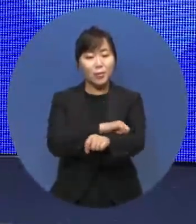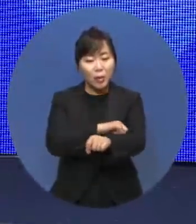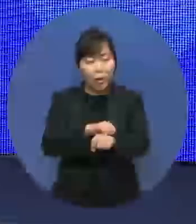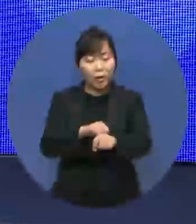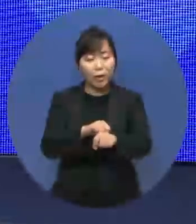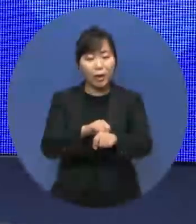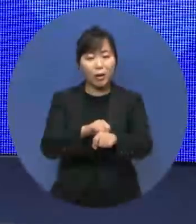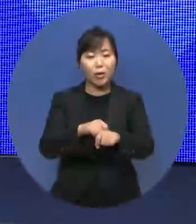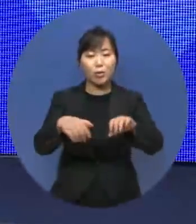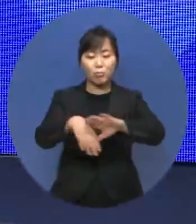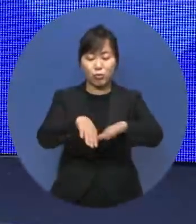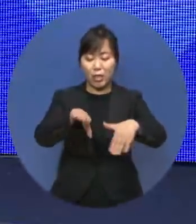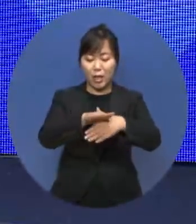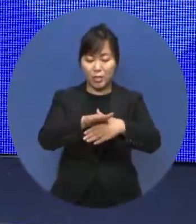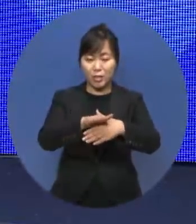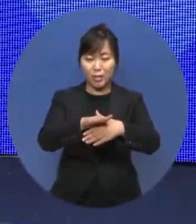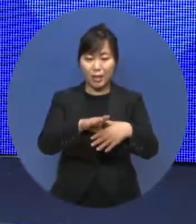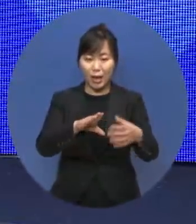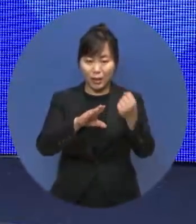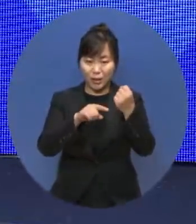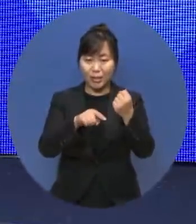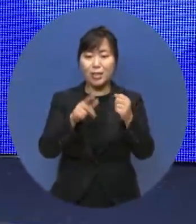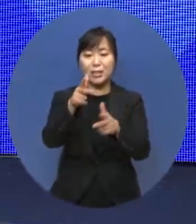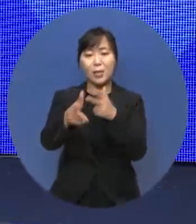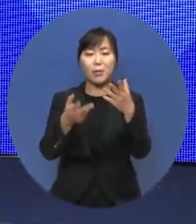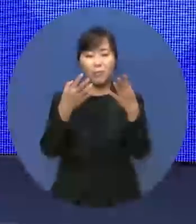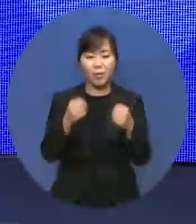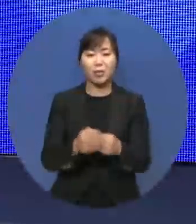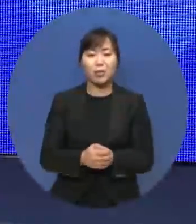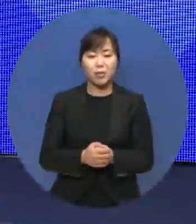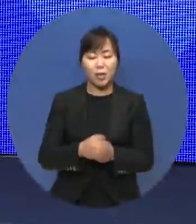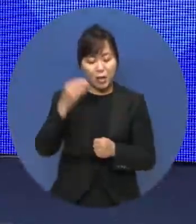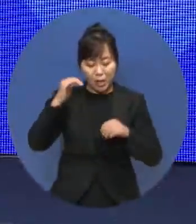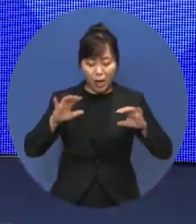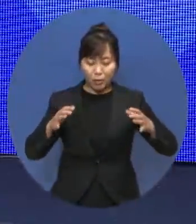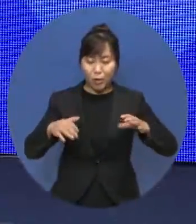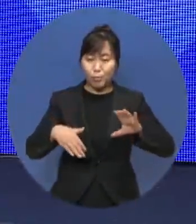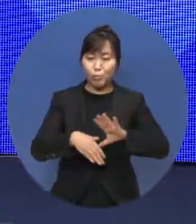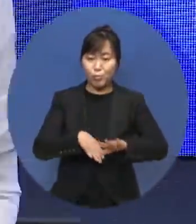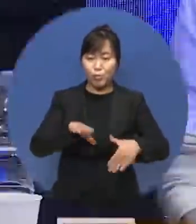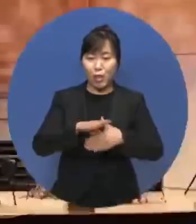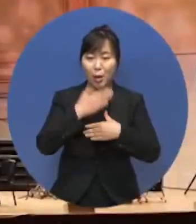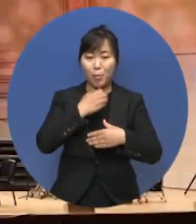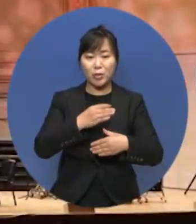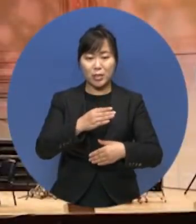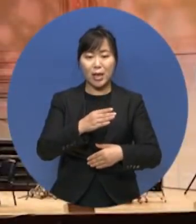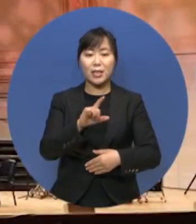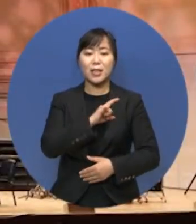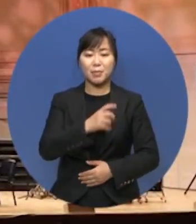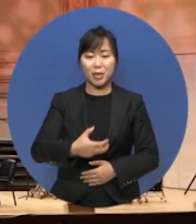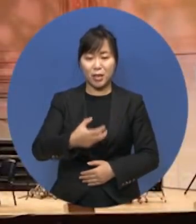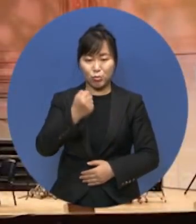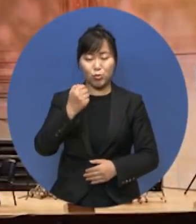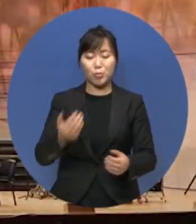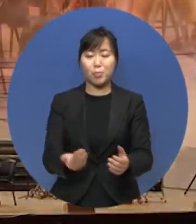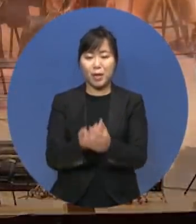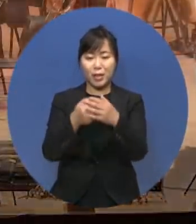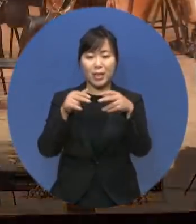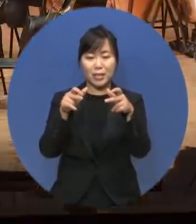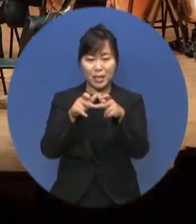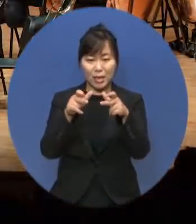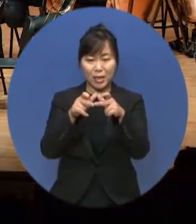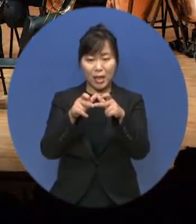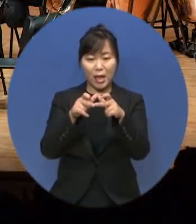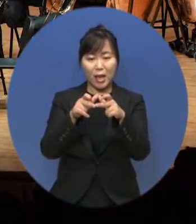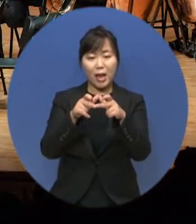특별히 문화를 매개로 한 사업들을 많이 진행하고 있습니다. 국내에서 문화복지란 이름을 가지고 우리 발달장애